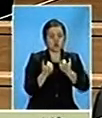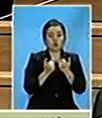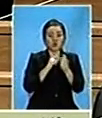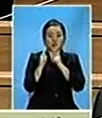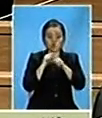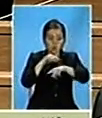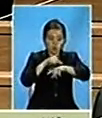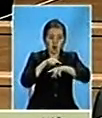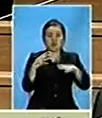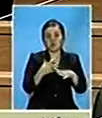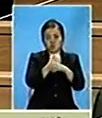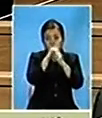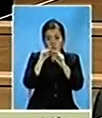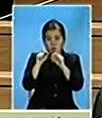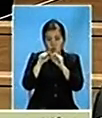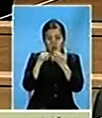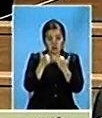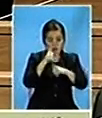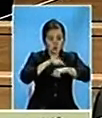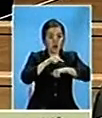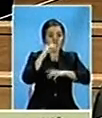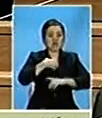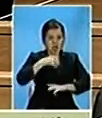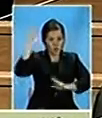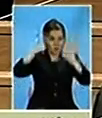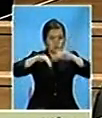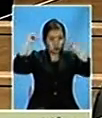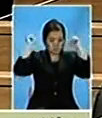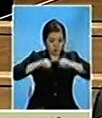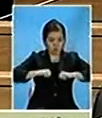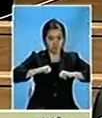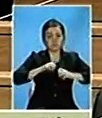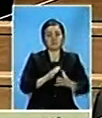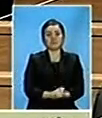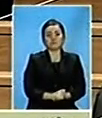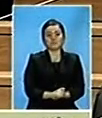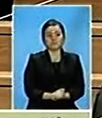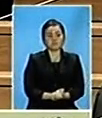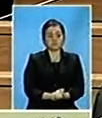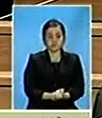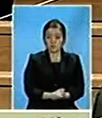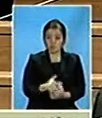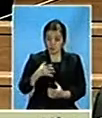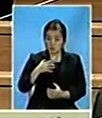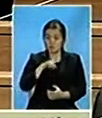านครับผมขออนุญาตให้โหวตครับ คือท่านจะให้คงร่างเดิมถูกไหมครับ